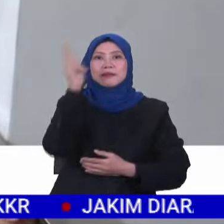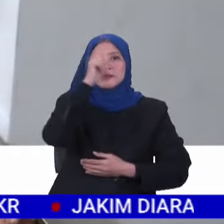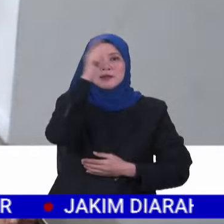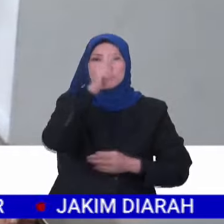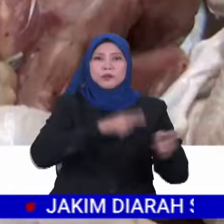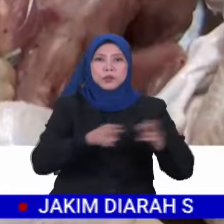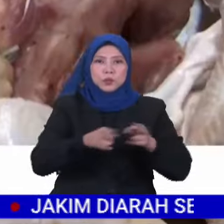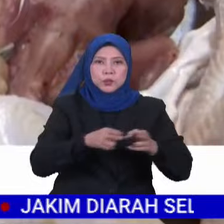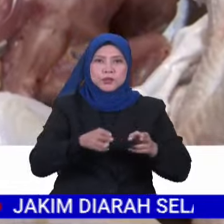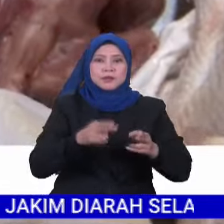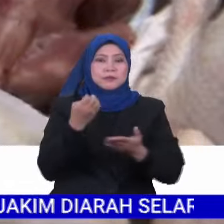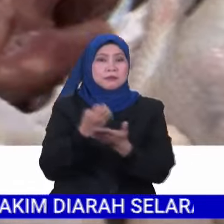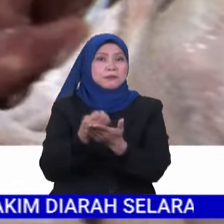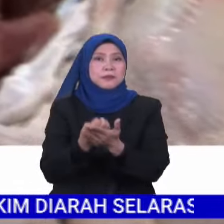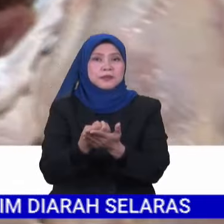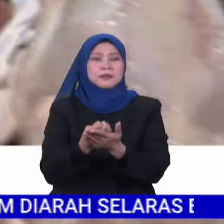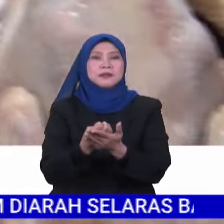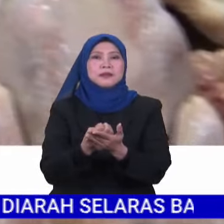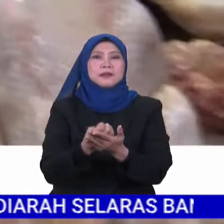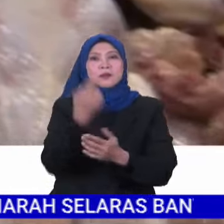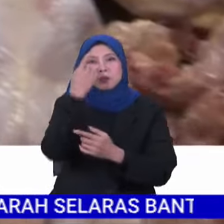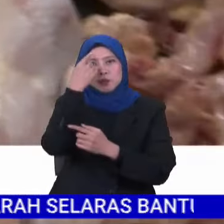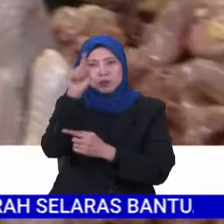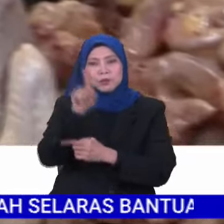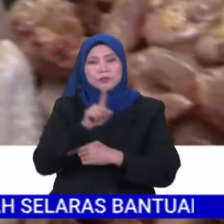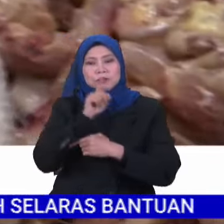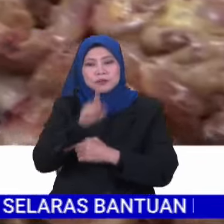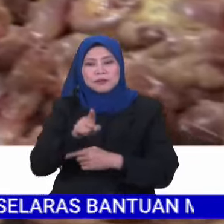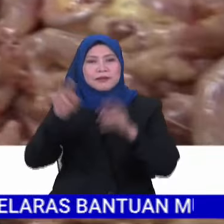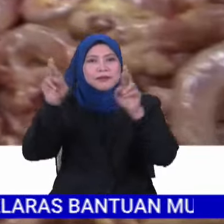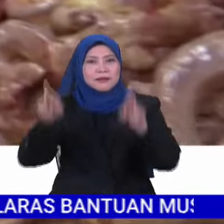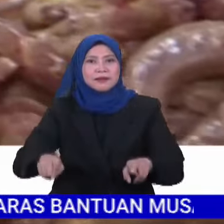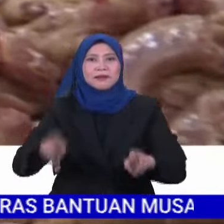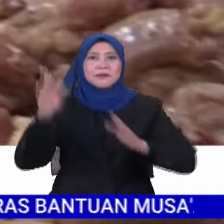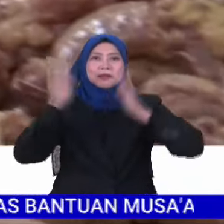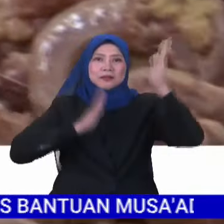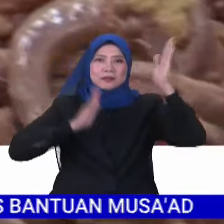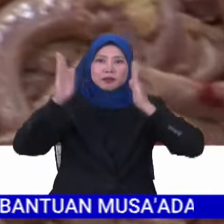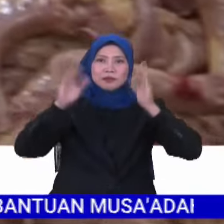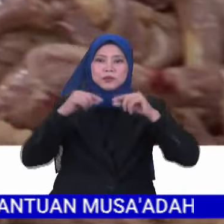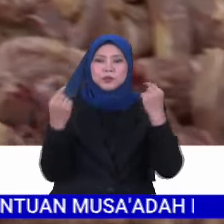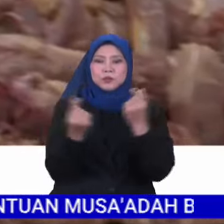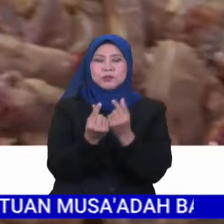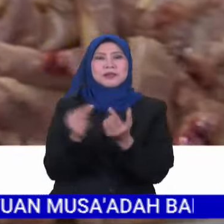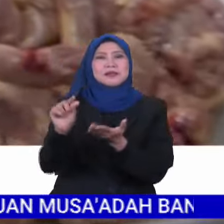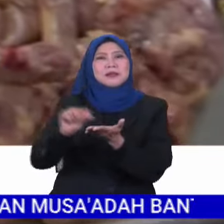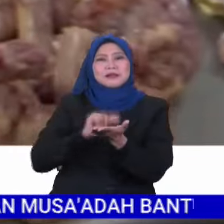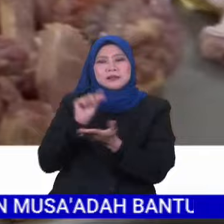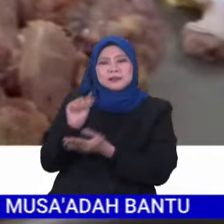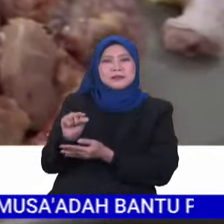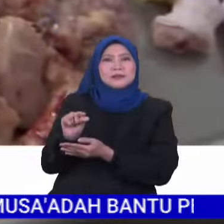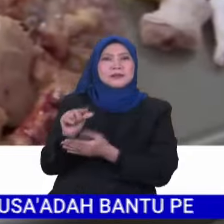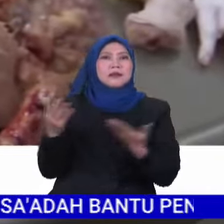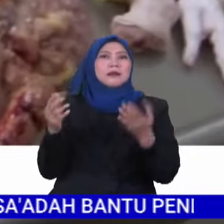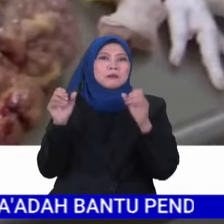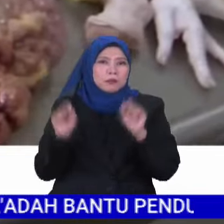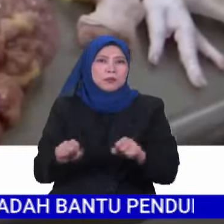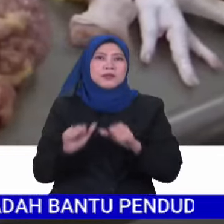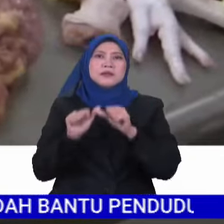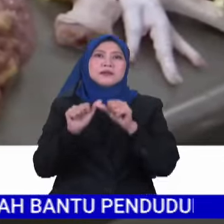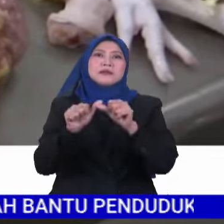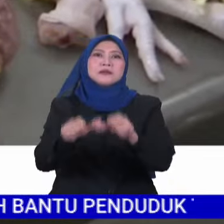kerajaan mengurus takbir ekonomi semata-mata untuk memastikan Raja Malaysia terutama golongan berpendapatan rendah dapat